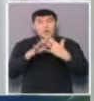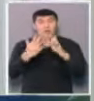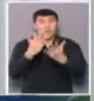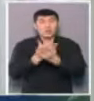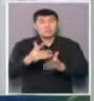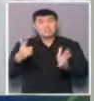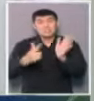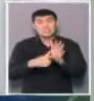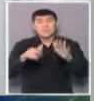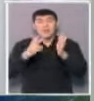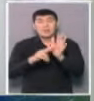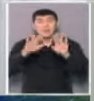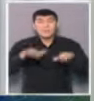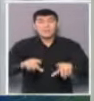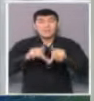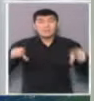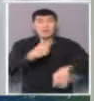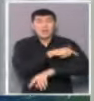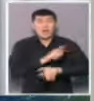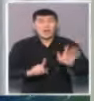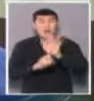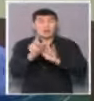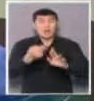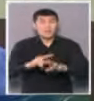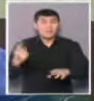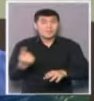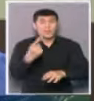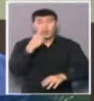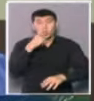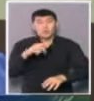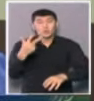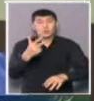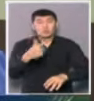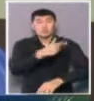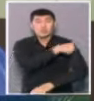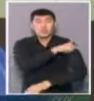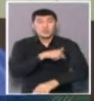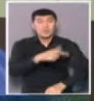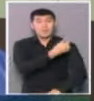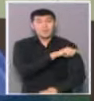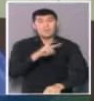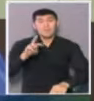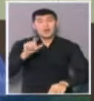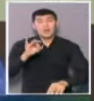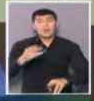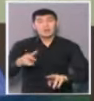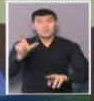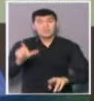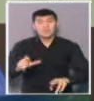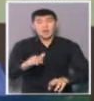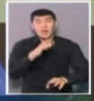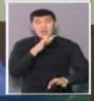аудандарда 8 орын ашылған. Сол екпені алғаш қабылдағандардың бірі нөмір 3-ші қалалық емхананың дәрігері Марат Есжанов.